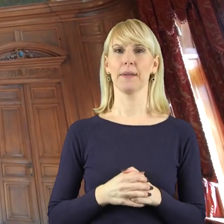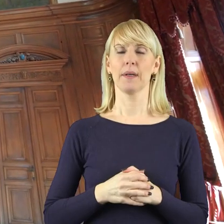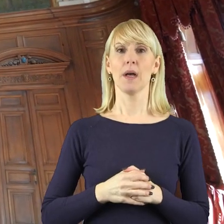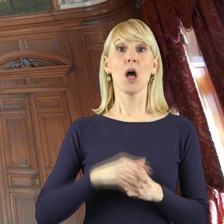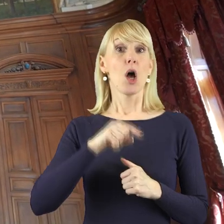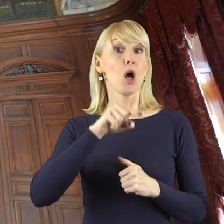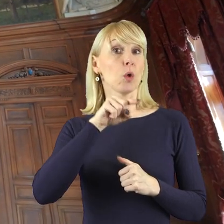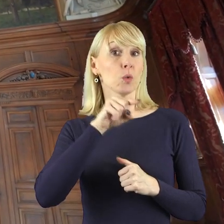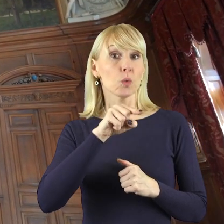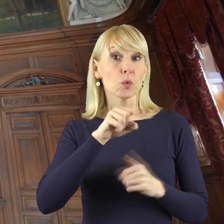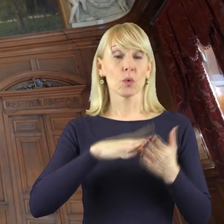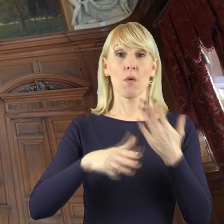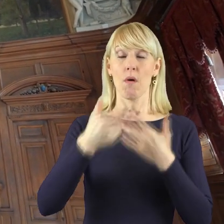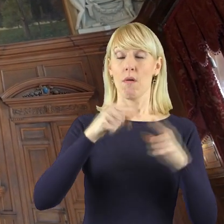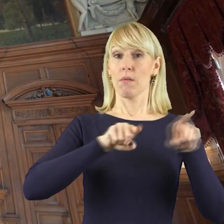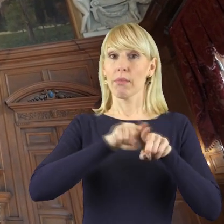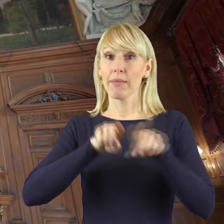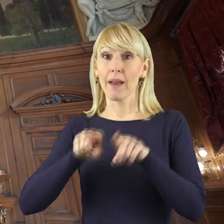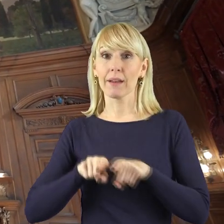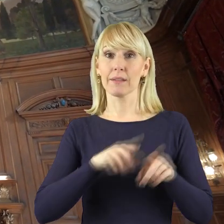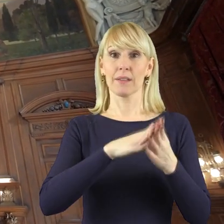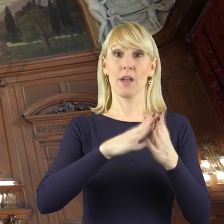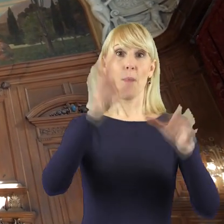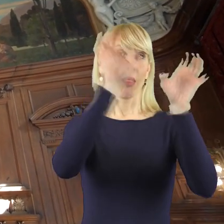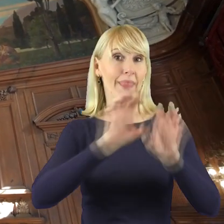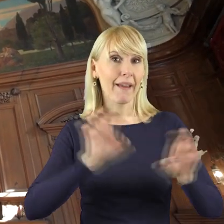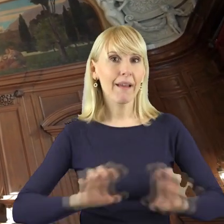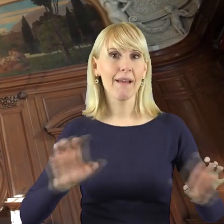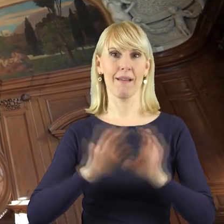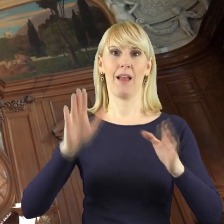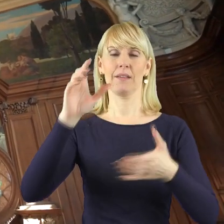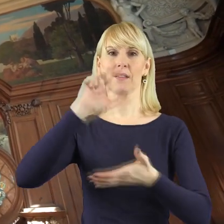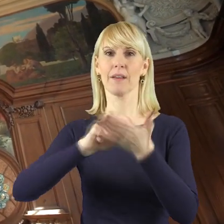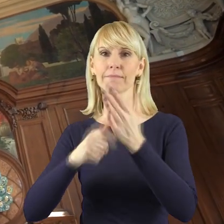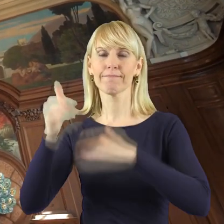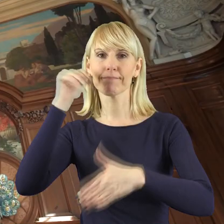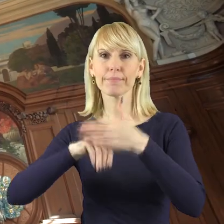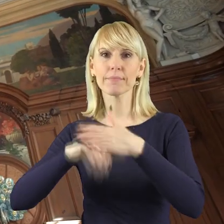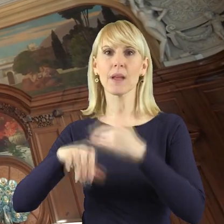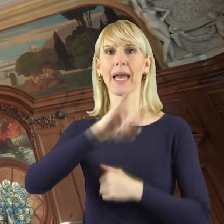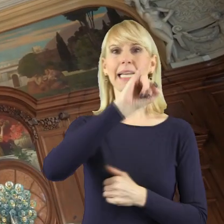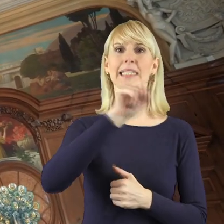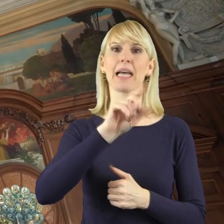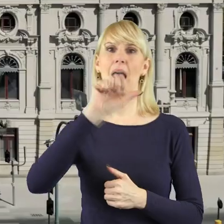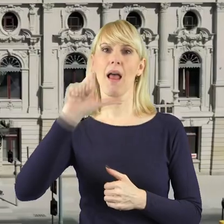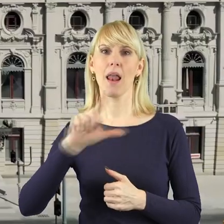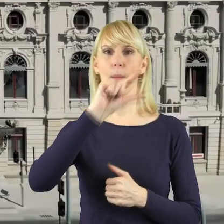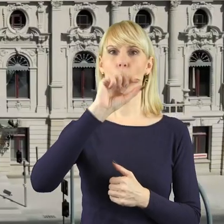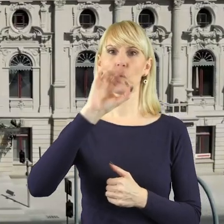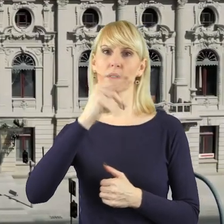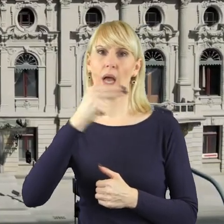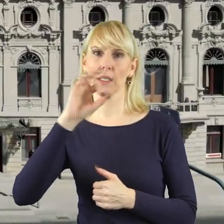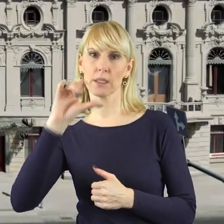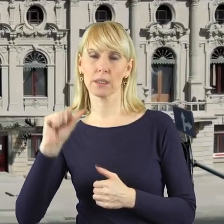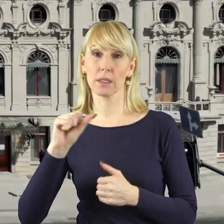wyrazem potęgi fabrykanckiej są pełne przepychu dekoracje wnętrz i fasad Pałacu Izraela Poznańskiego.